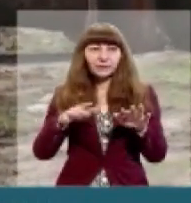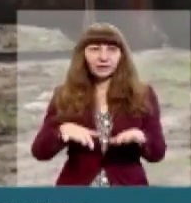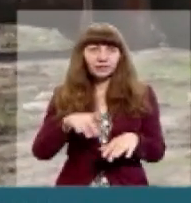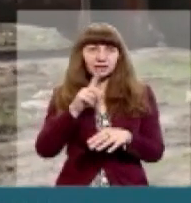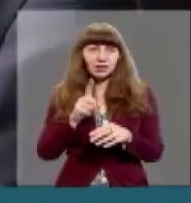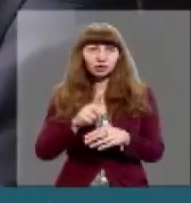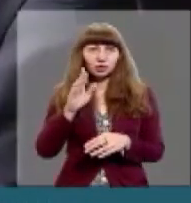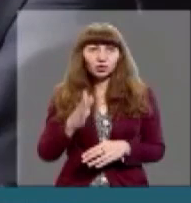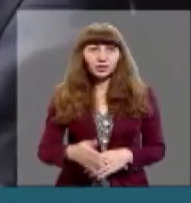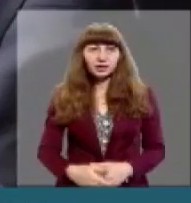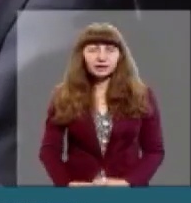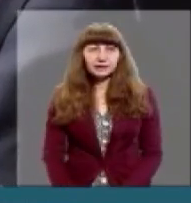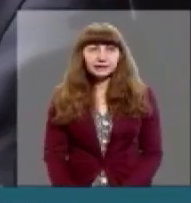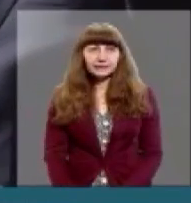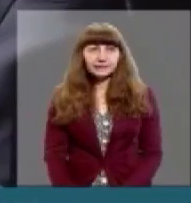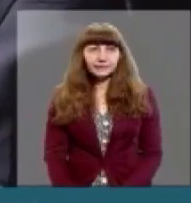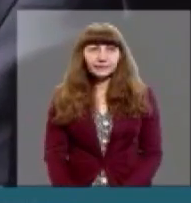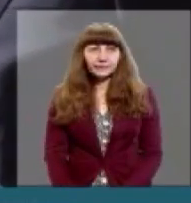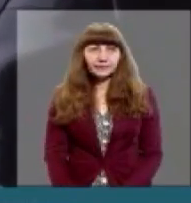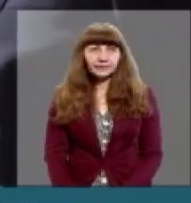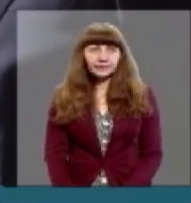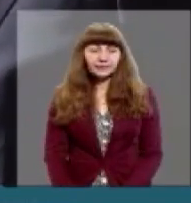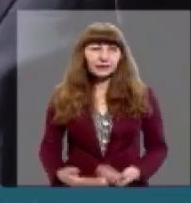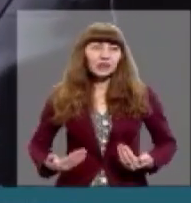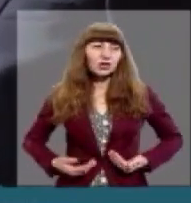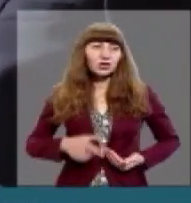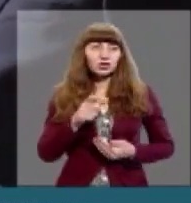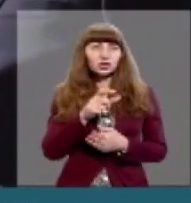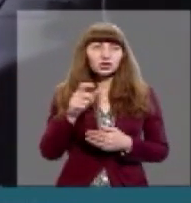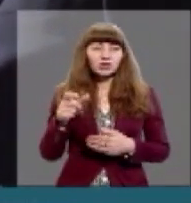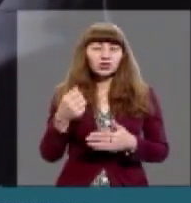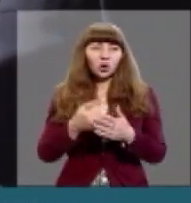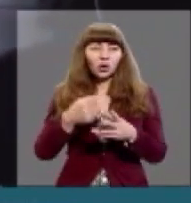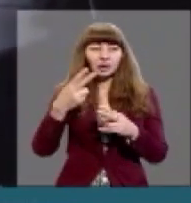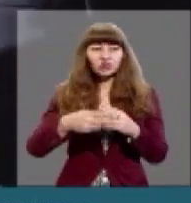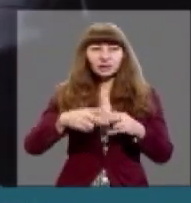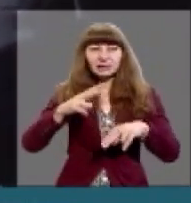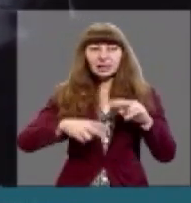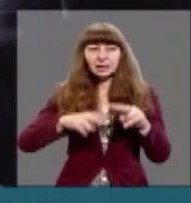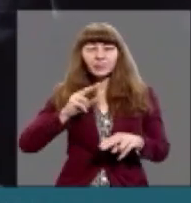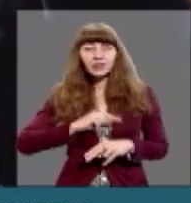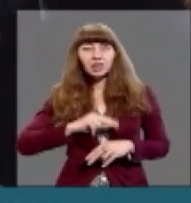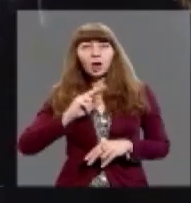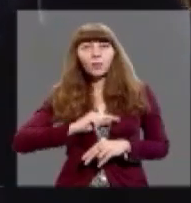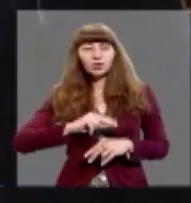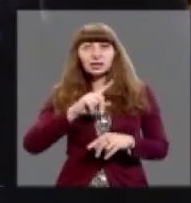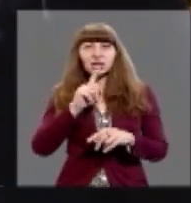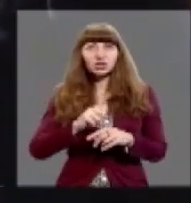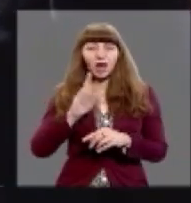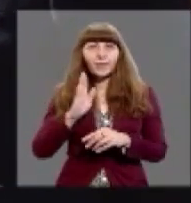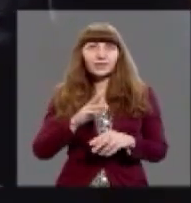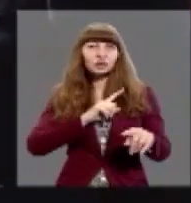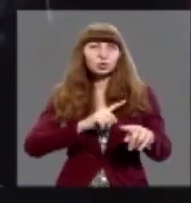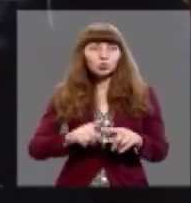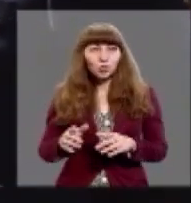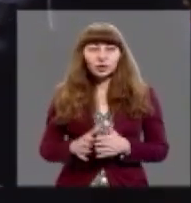керек деді ол. Қала тұрғындары құрылыс жұмыстарының аяқталуын күтіп отыр. Сол себепті жұмысты жеделдету керек.